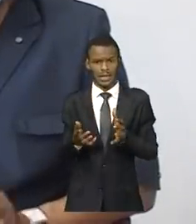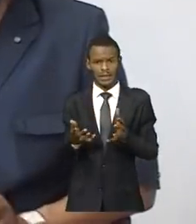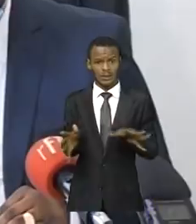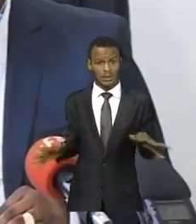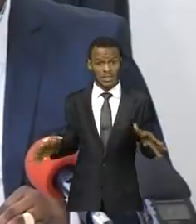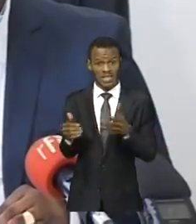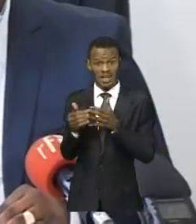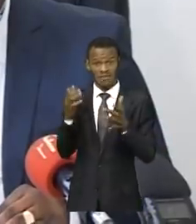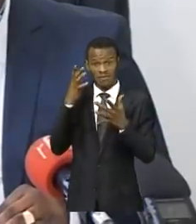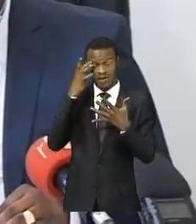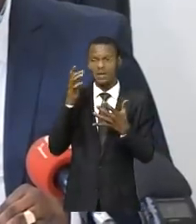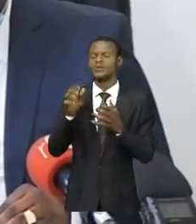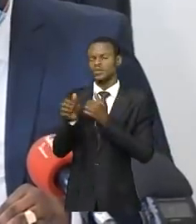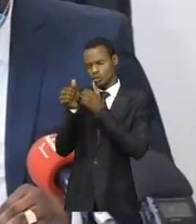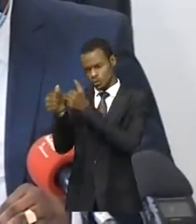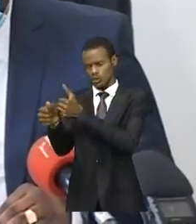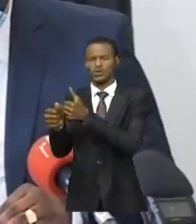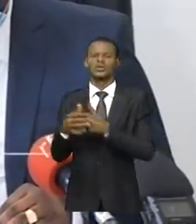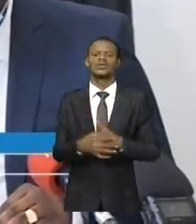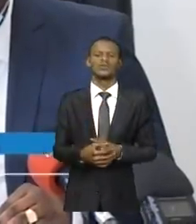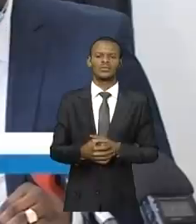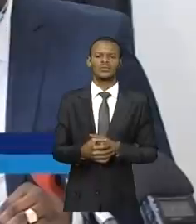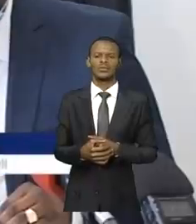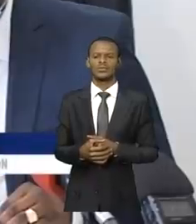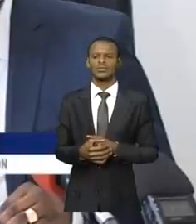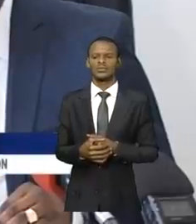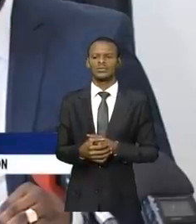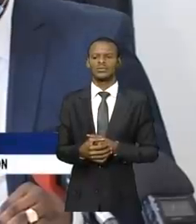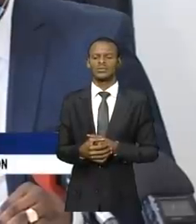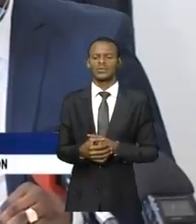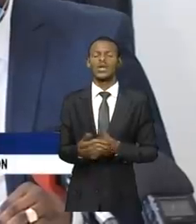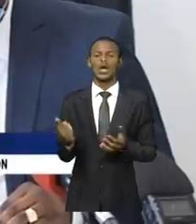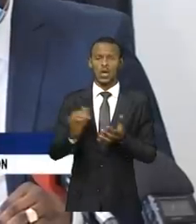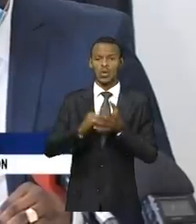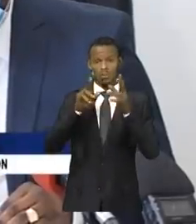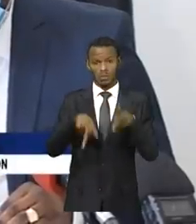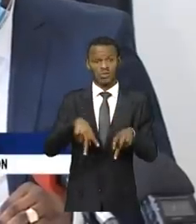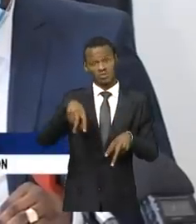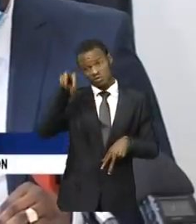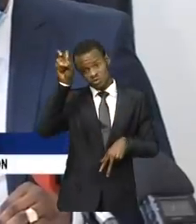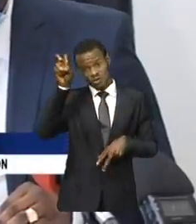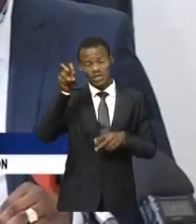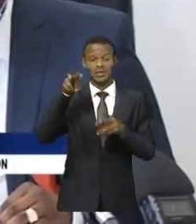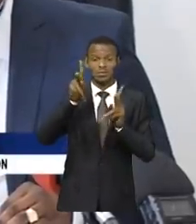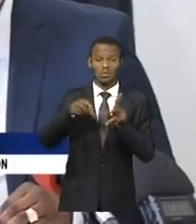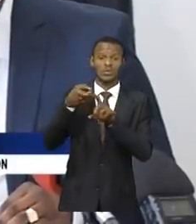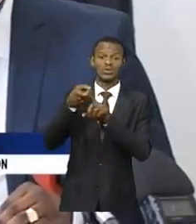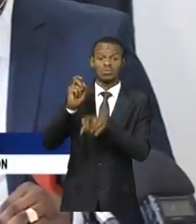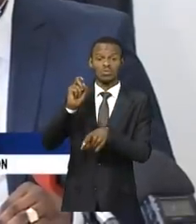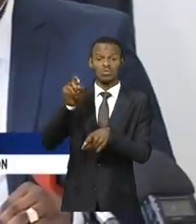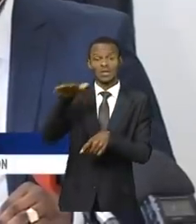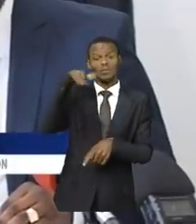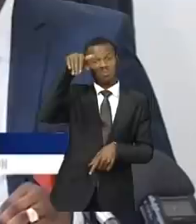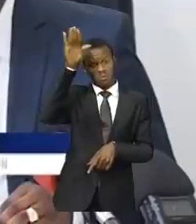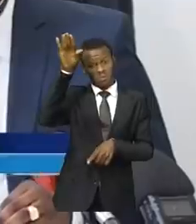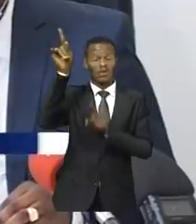test PCR négatif à tout passager en provenance des pays à haut risque. La réalisation de deux